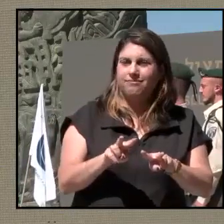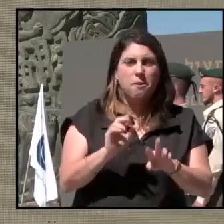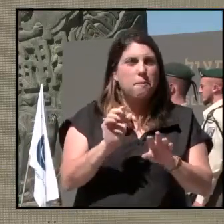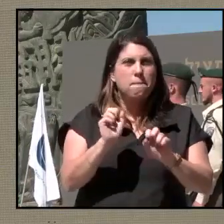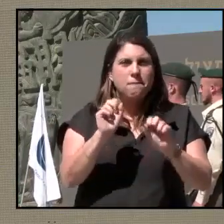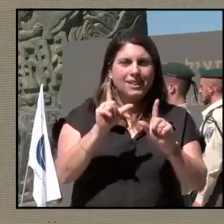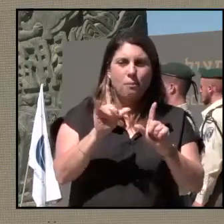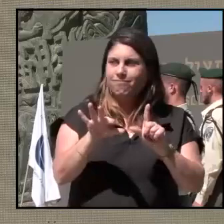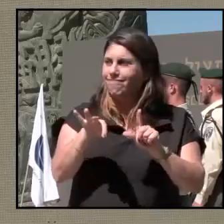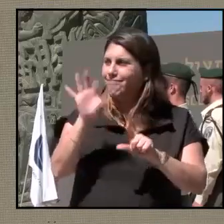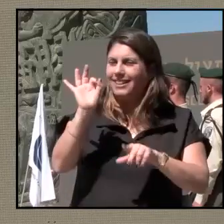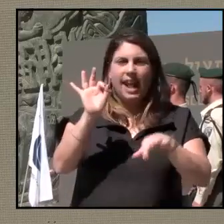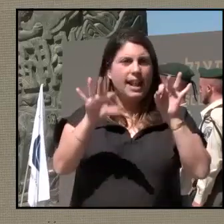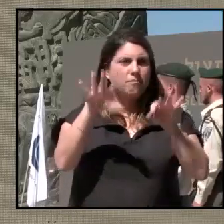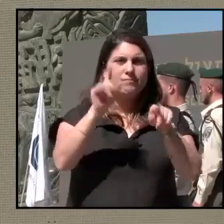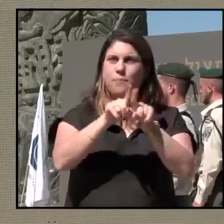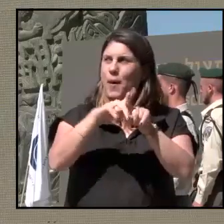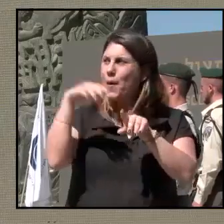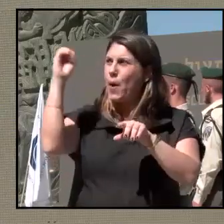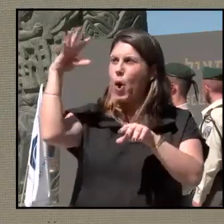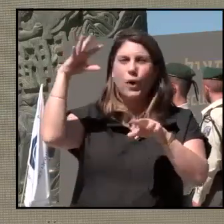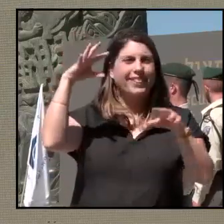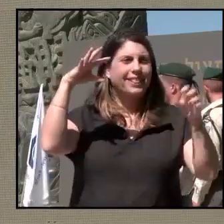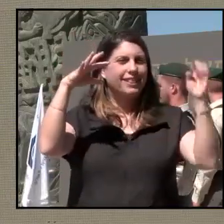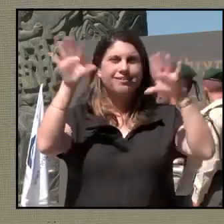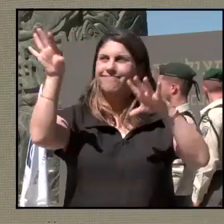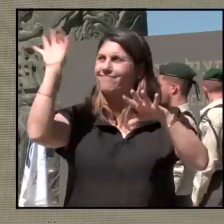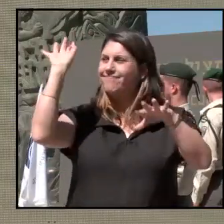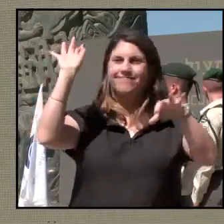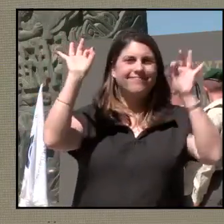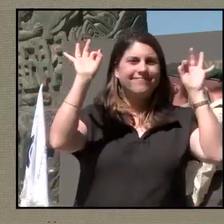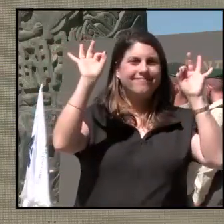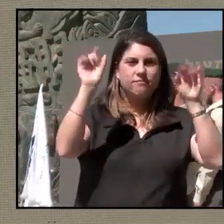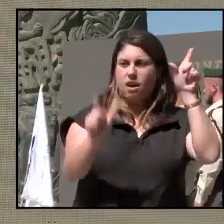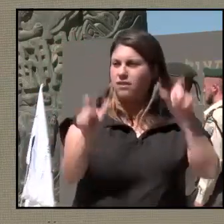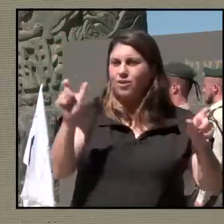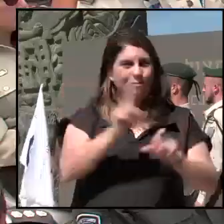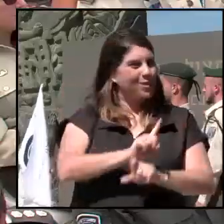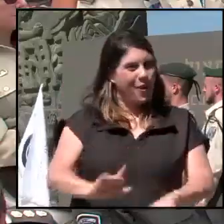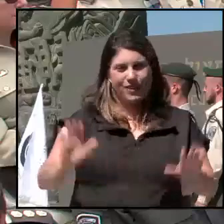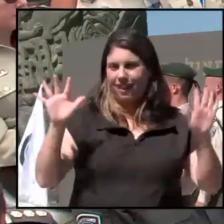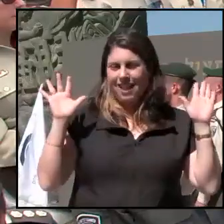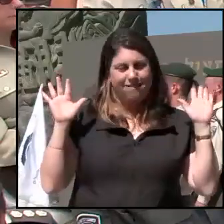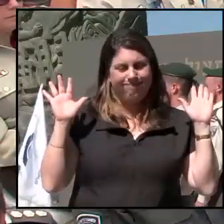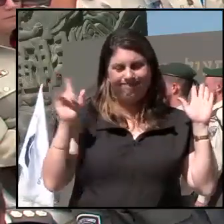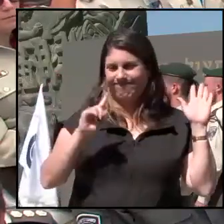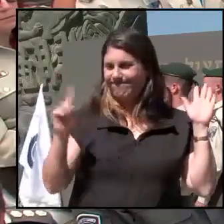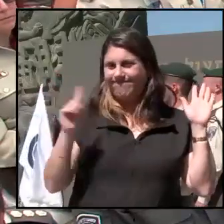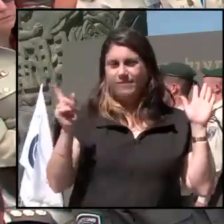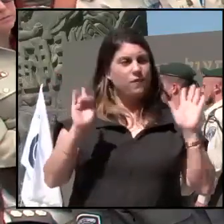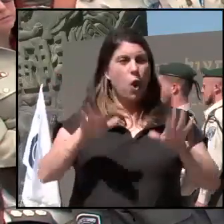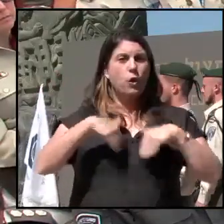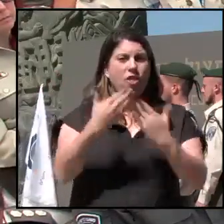מתגלים אורות זוהרים בדמותם של אלו שאינם נכנעים ולא